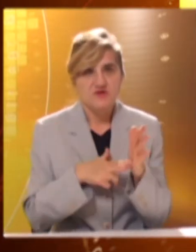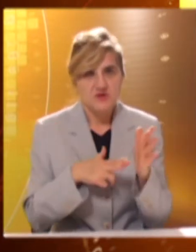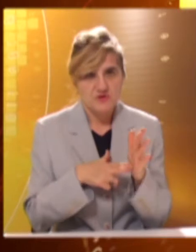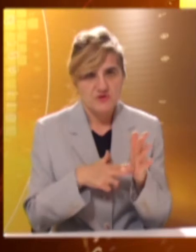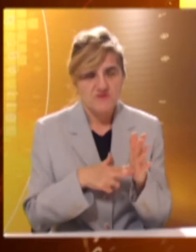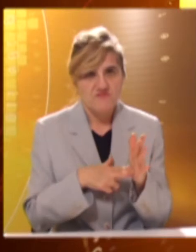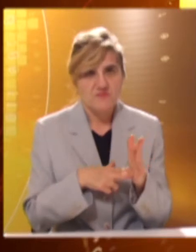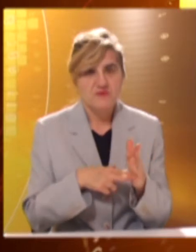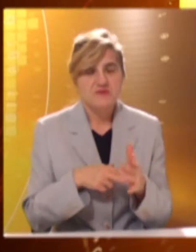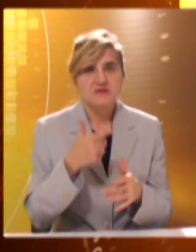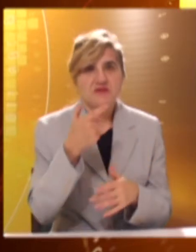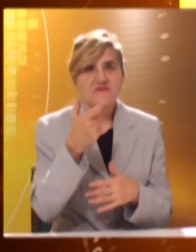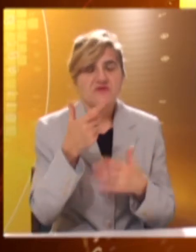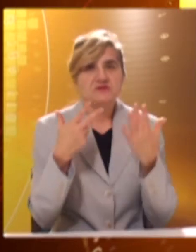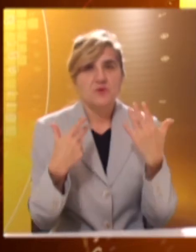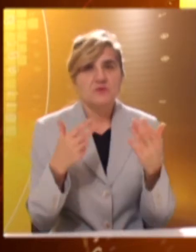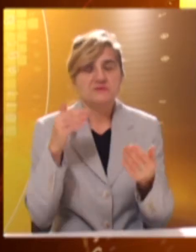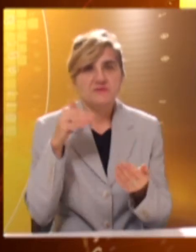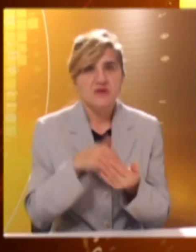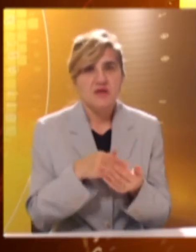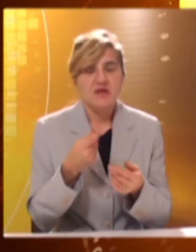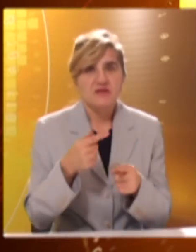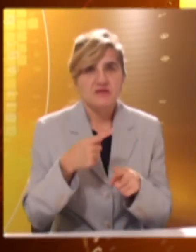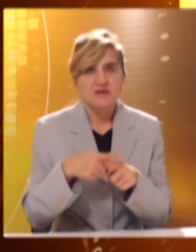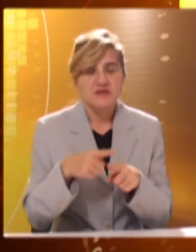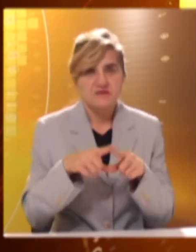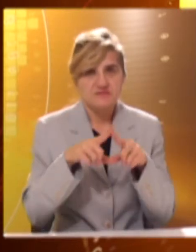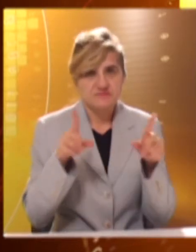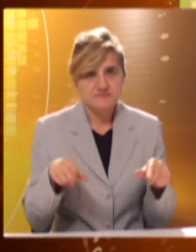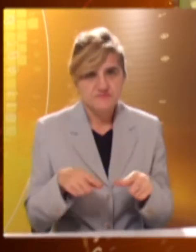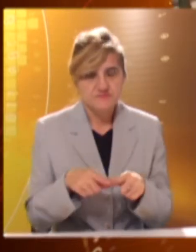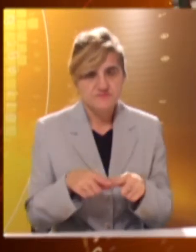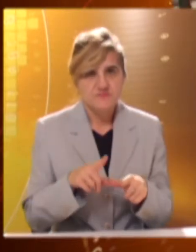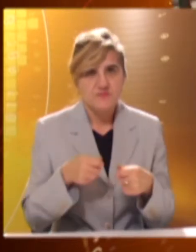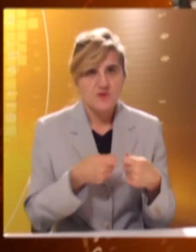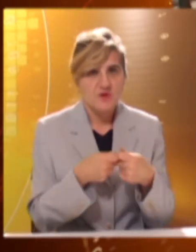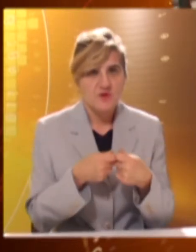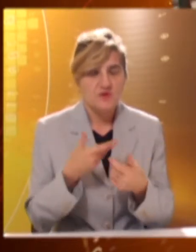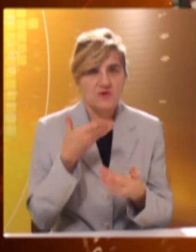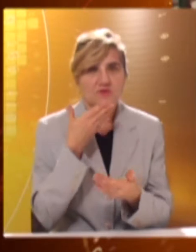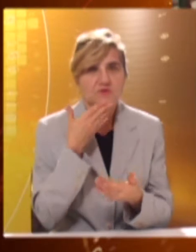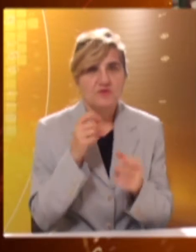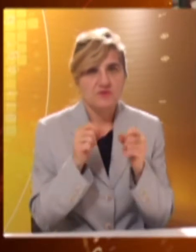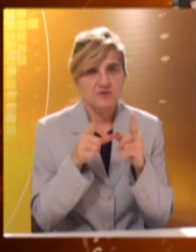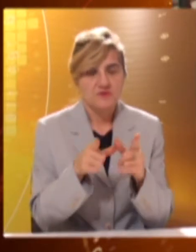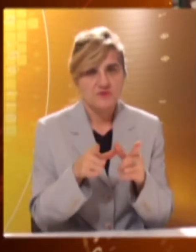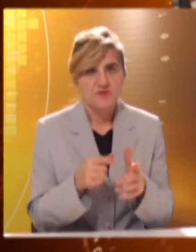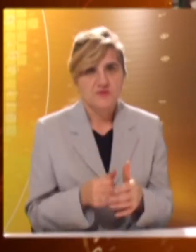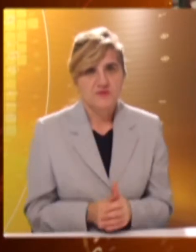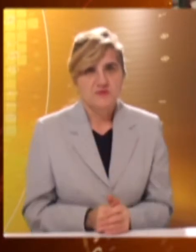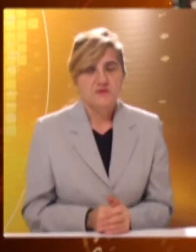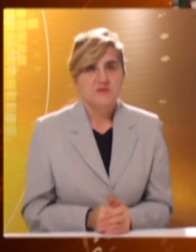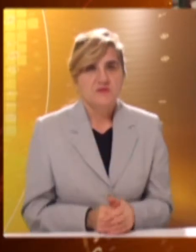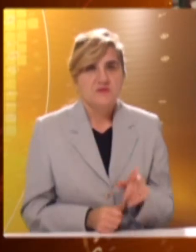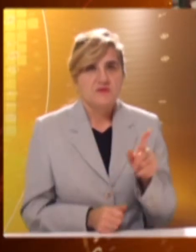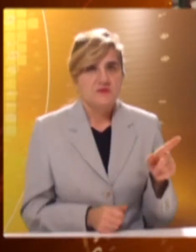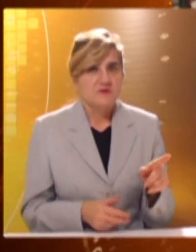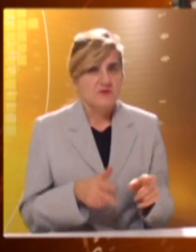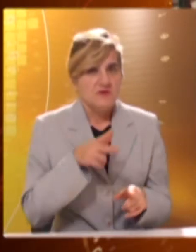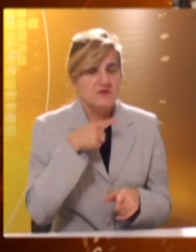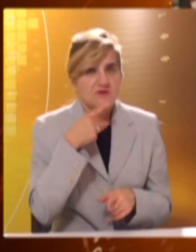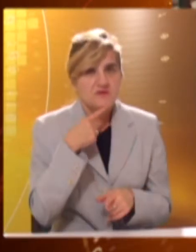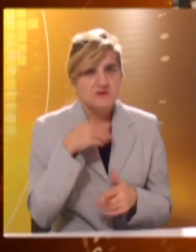iznosu od 280.000 dinara po organizaciji. Ovu infosesiju organizovala je Fondacija Jelene Šantića. Cilj